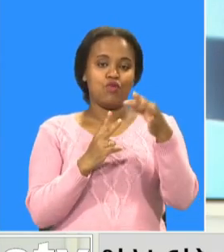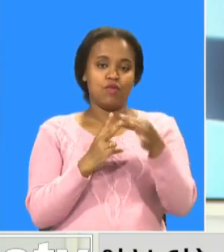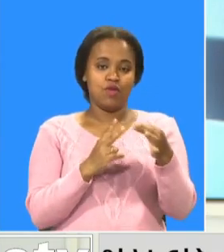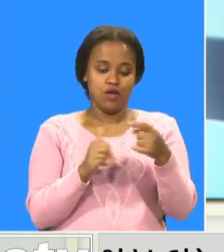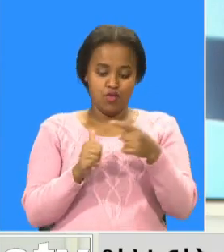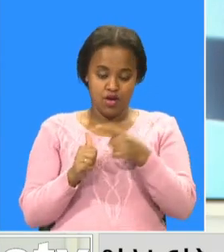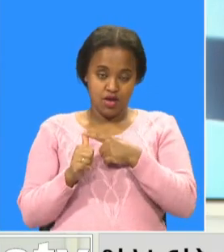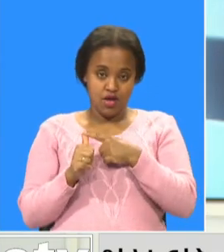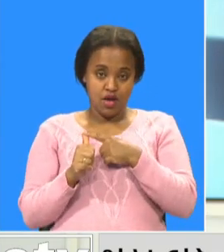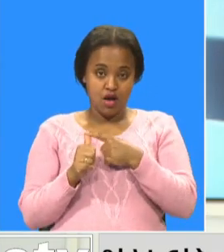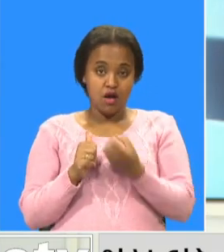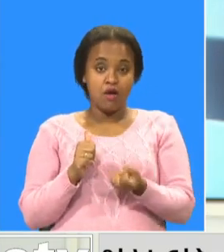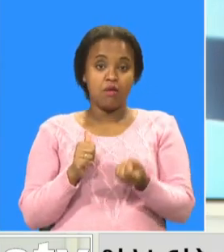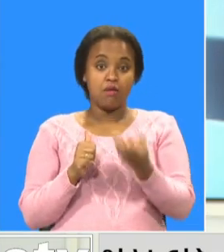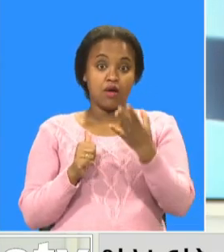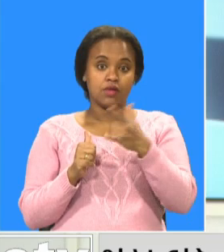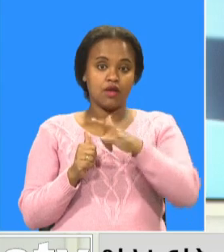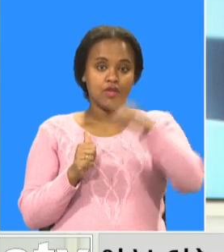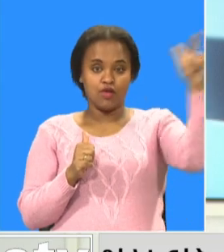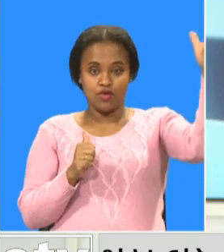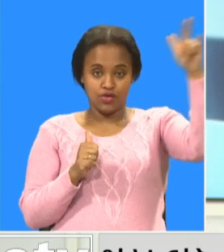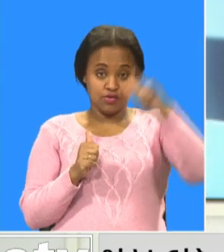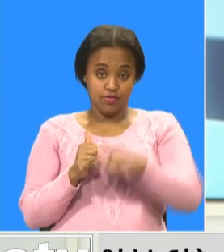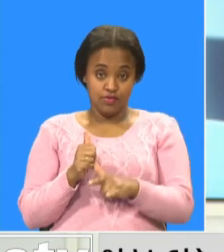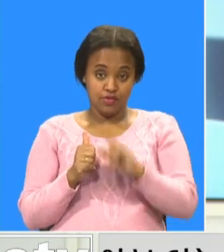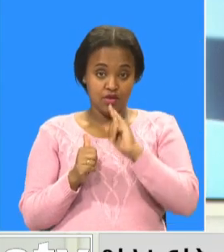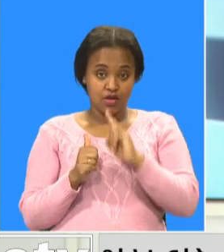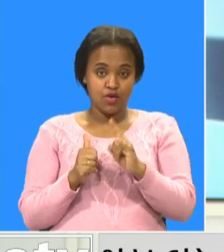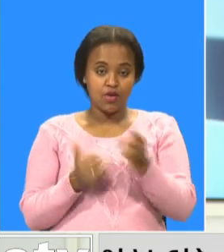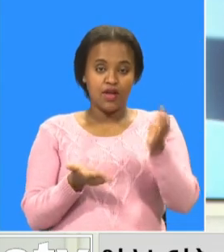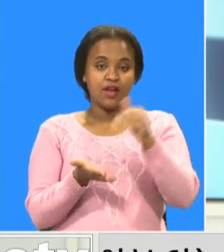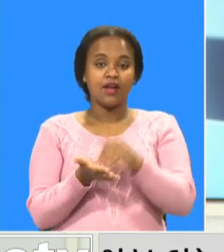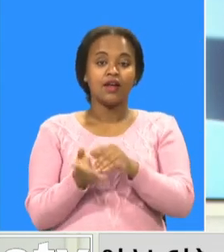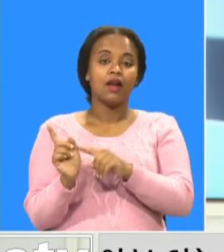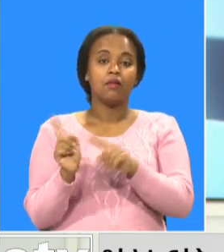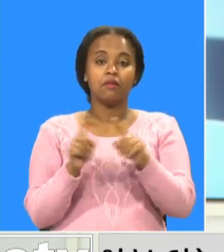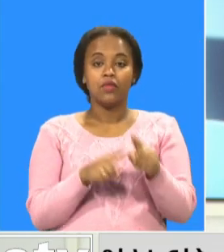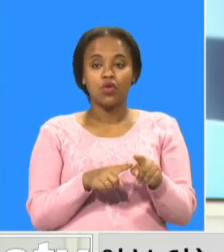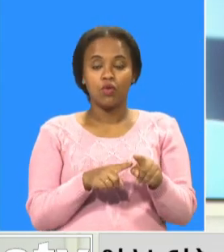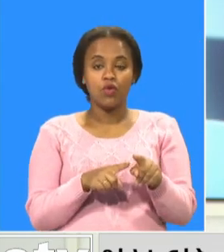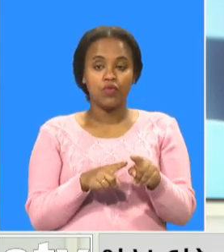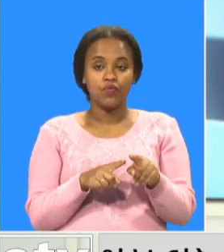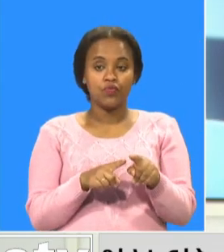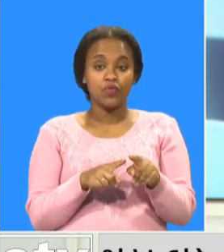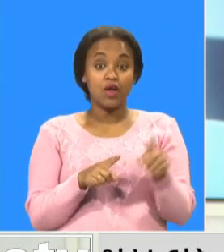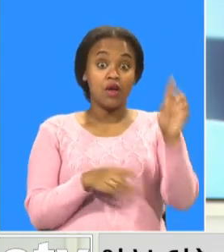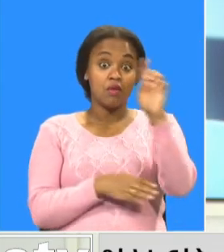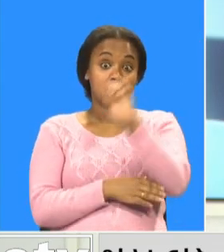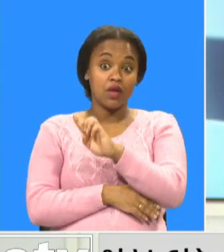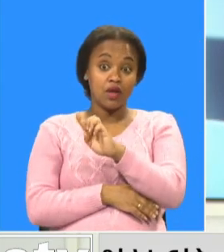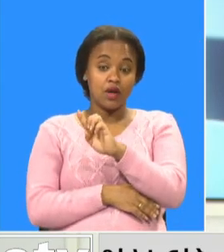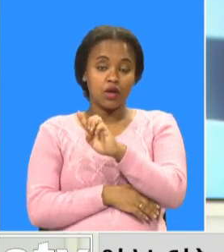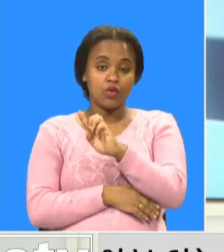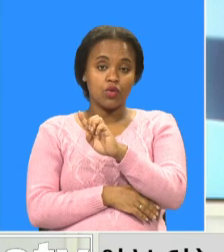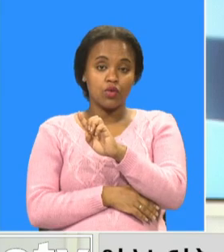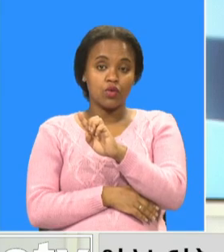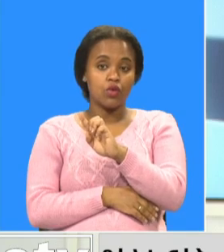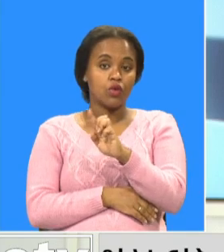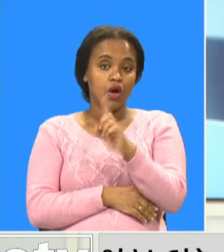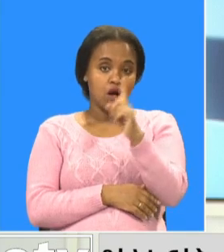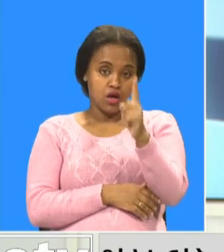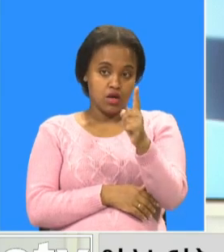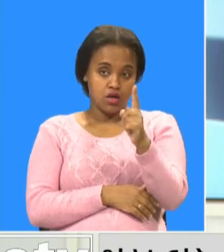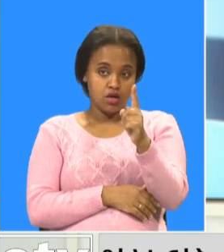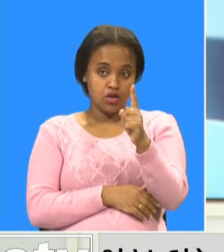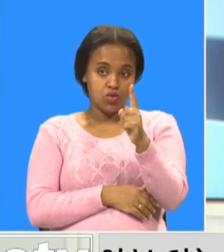አንደኛ ይሄ በአብዛኛው ከውጭ የሚመጣ ነው። እንደገናም ደግሞ በየቀኑ አሁን እኔ ፋርማሲ አንድ ጊዜ